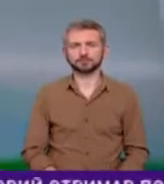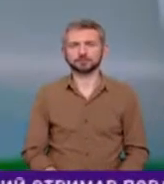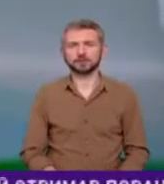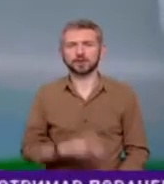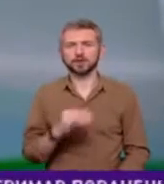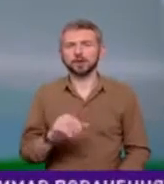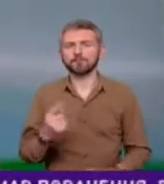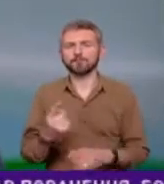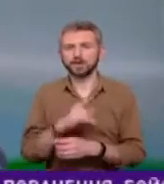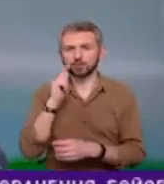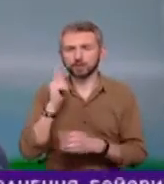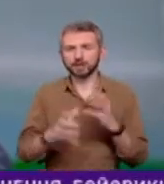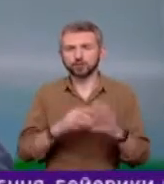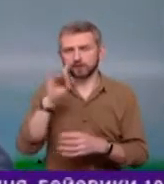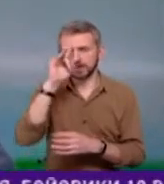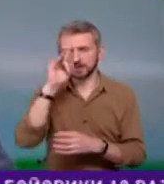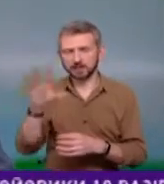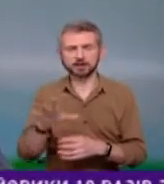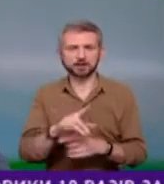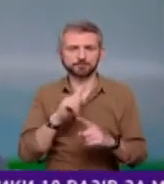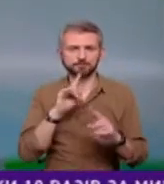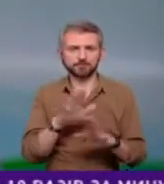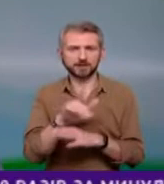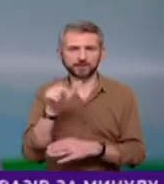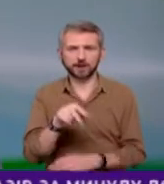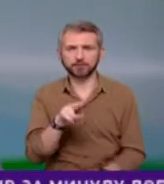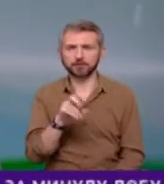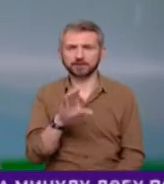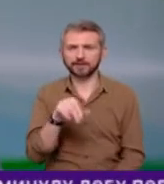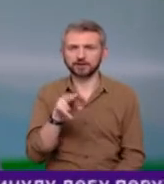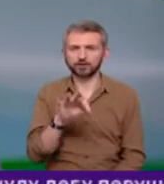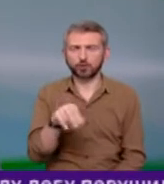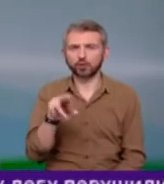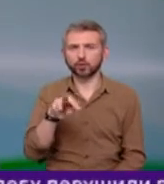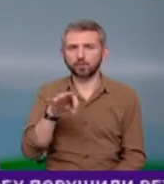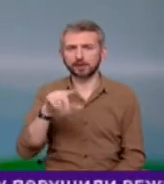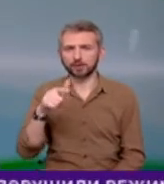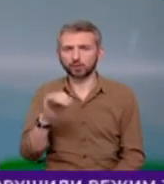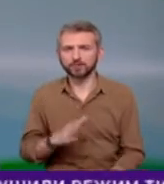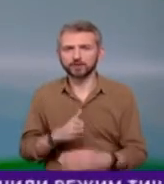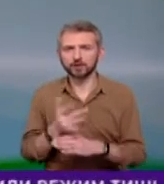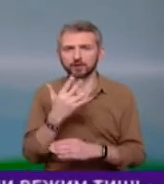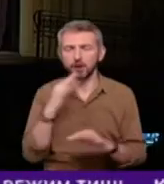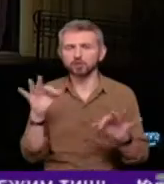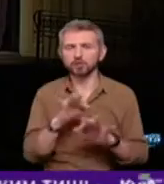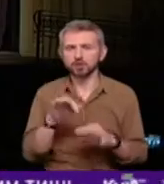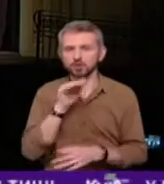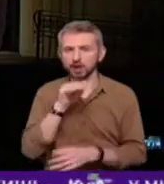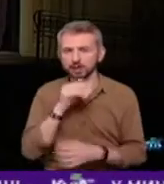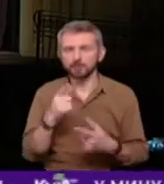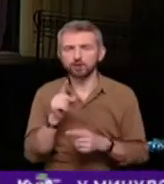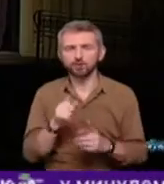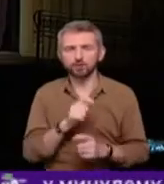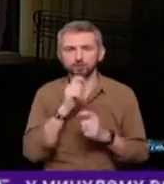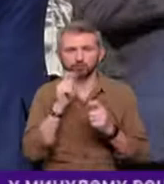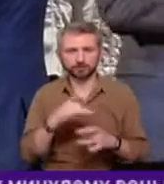Ну і вперше в Україні світова зірка, видатний співак Пласідо Домінго відвідав Національну музичну академію імені Чайковського, де йому